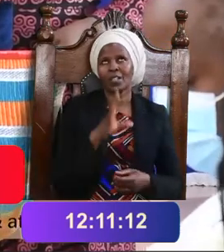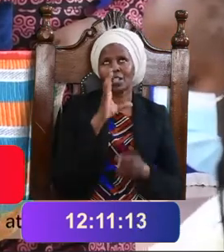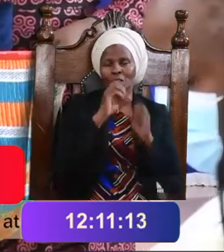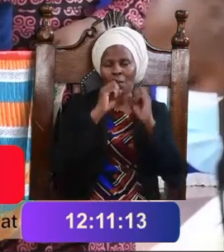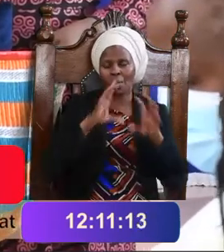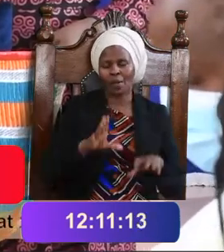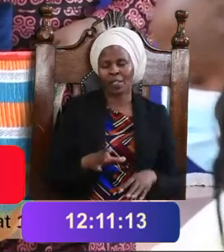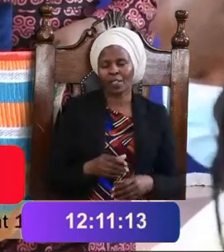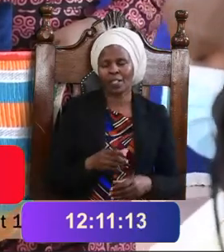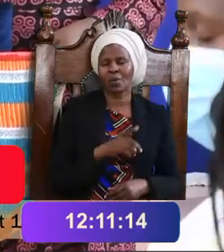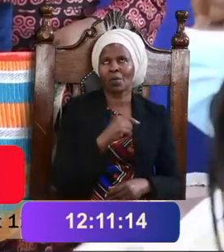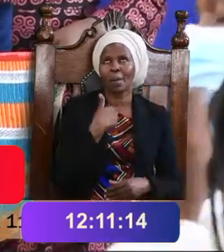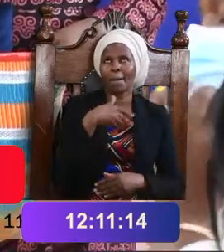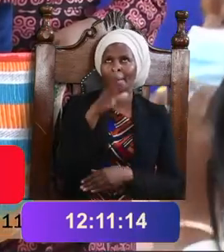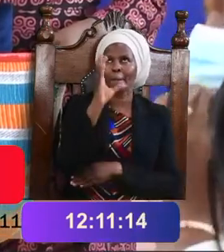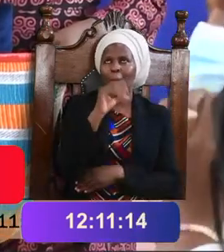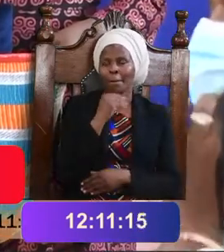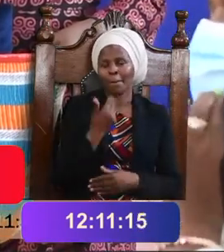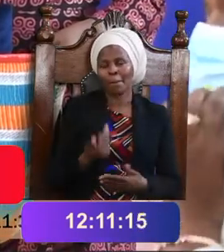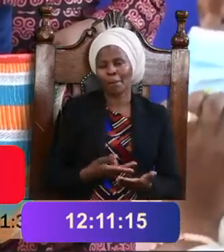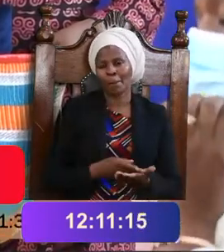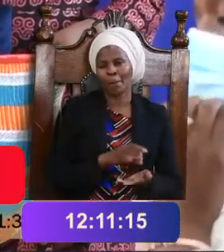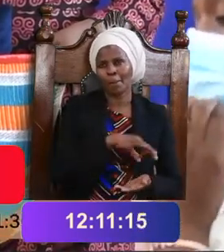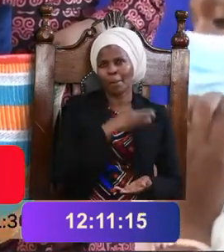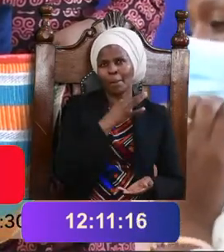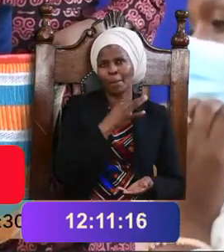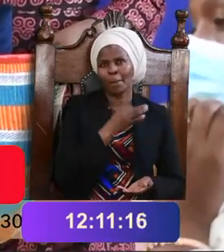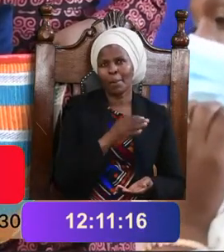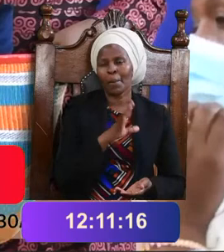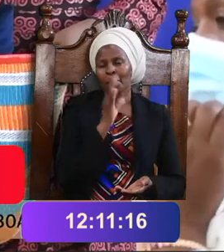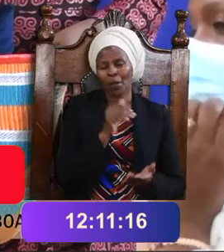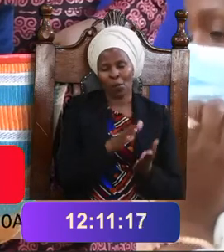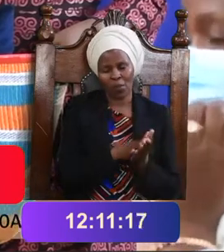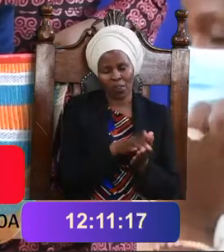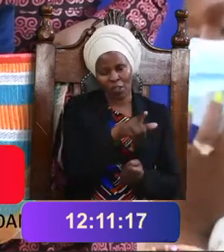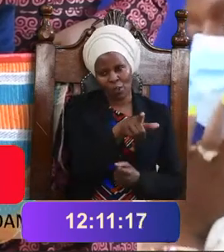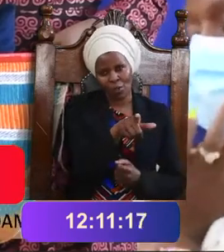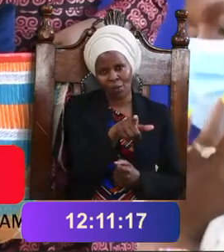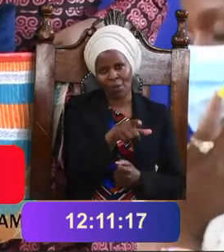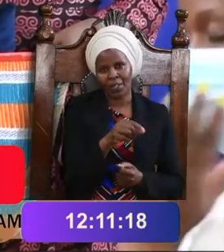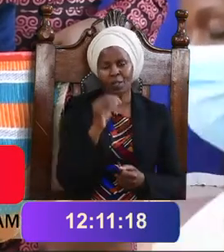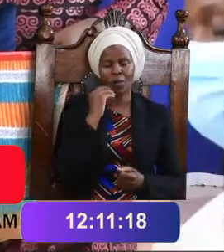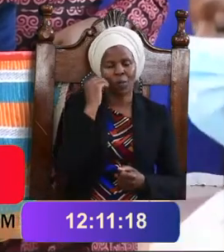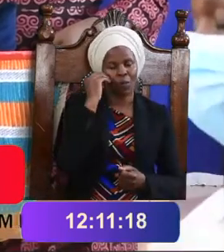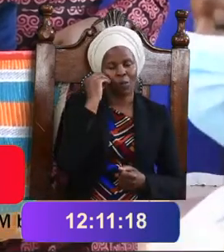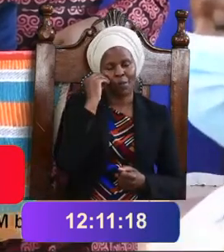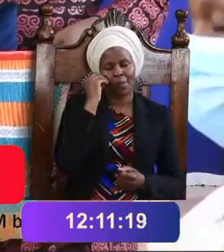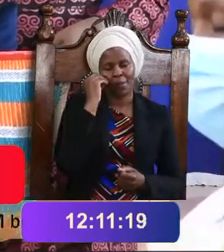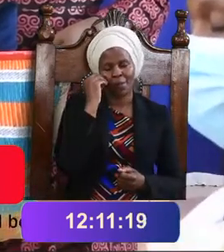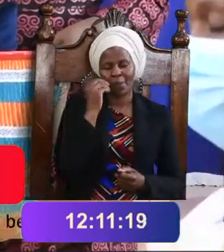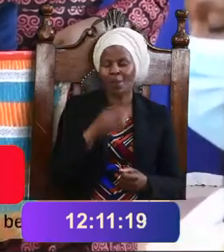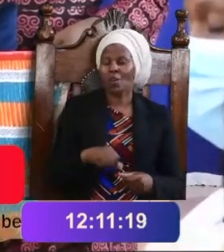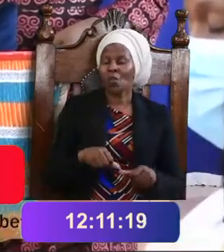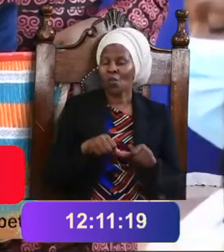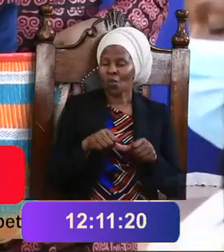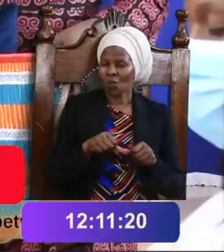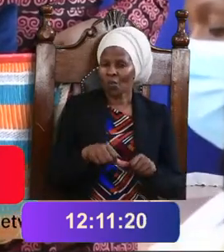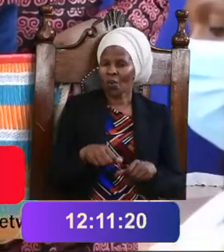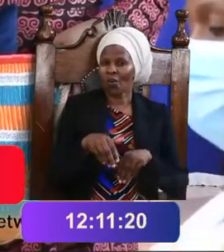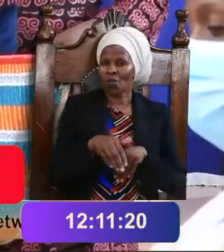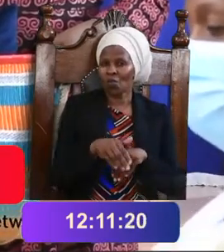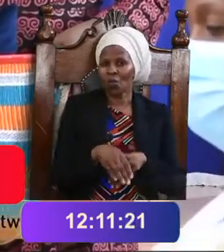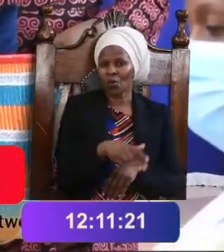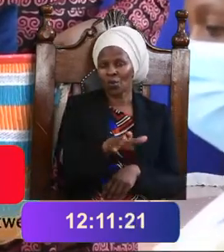Mwenyezi Mungu Baba, Mwana na Roho Mtakatifu zikae nanyi katika boma zenu, ziandamane nanyi